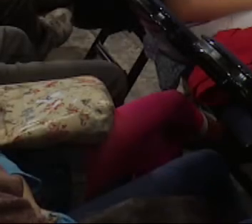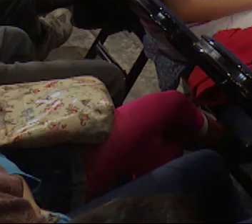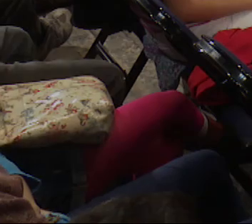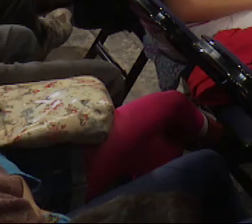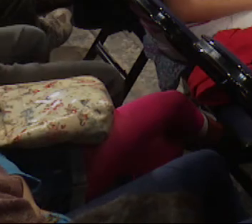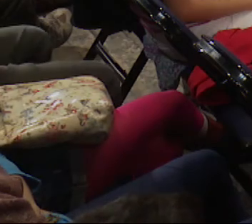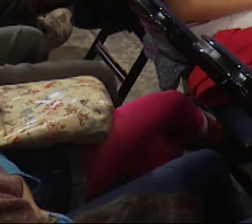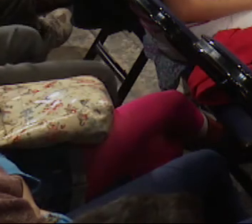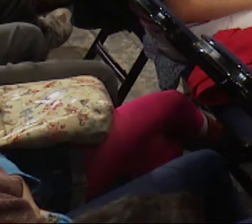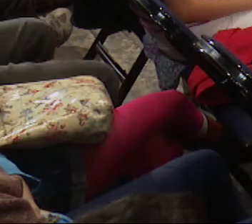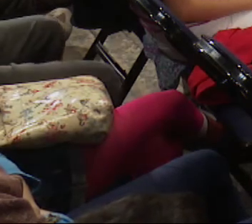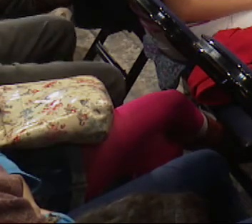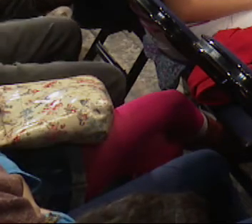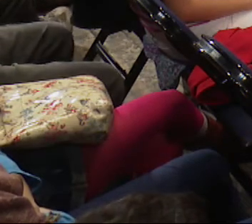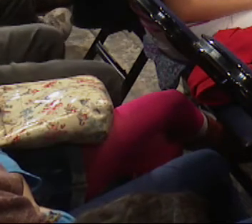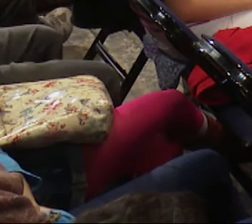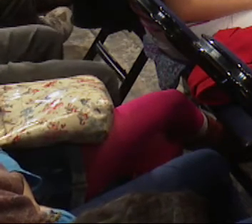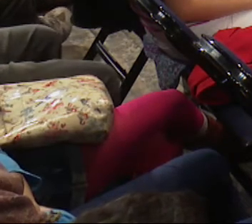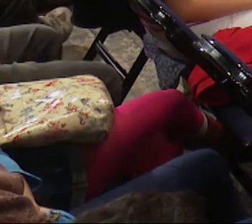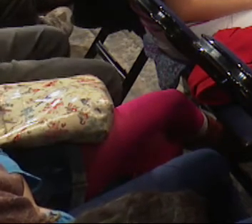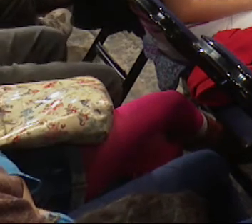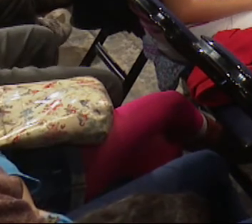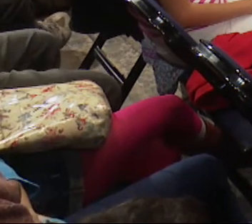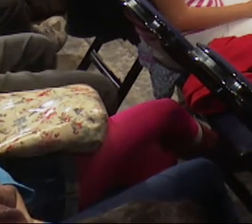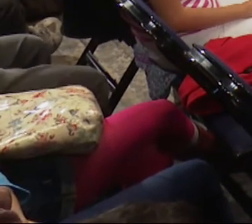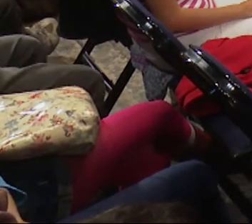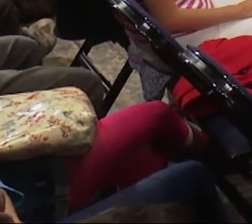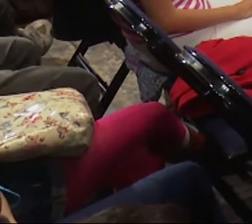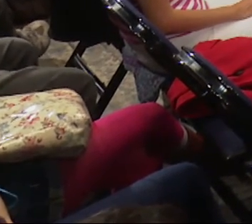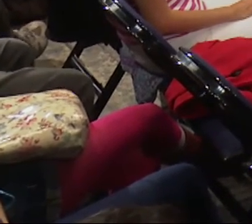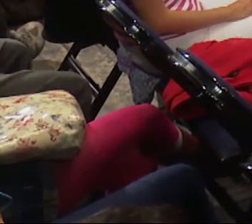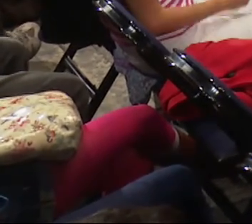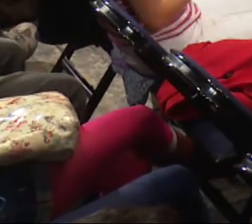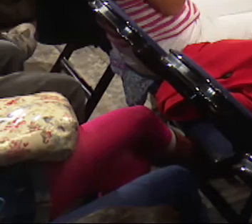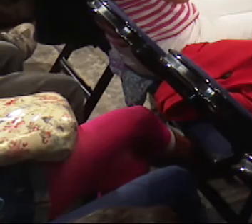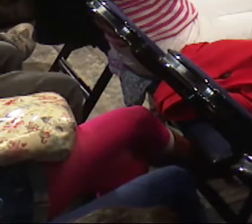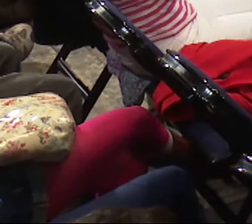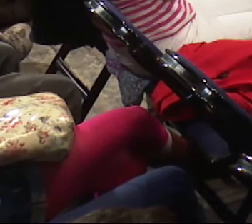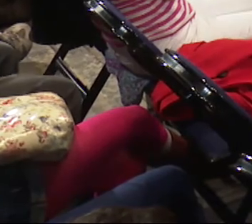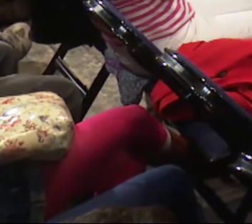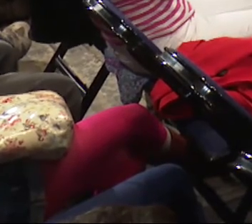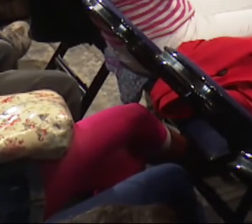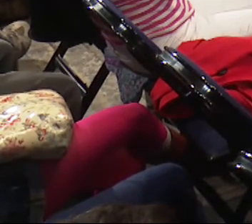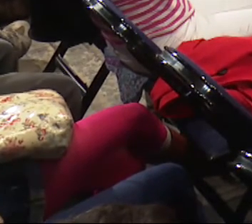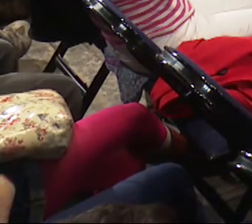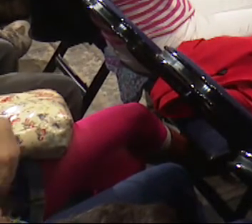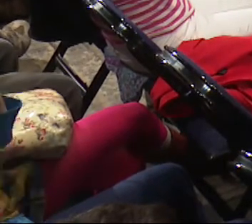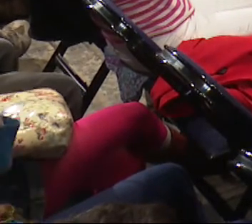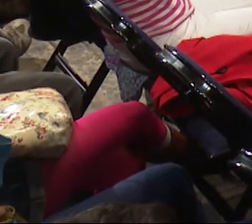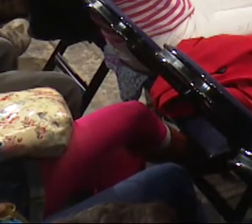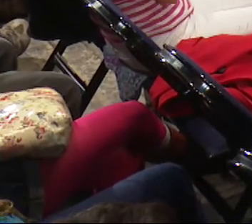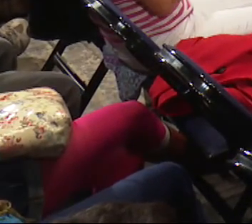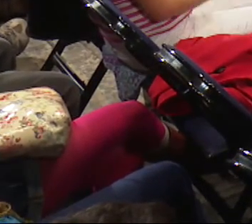Institutu Kela ve Finsku program základního nepodmíněného příjmu na starosti. Pane Špidlo, zajímá mě váš názor. Pokud